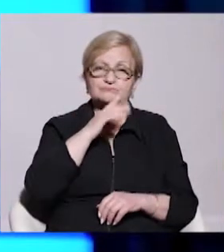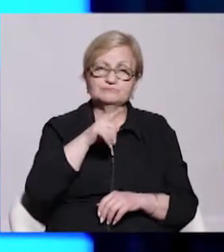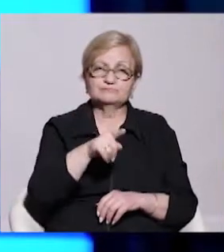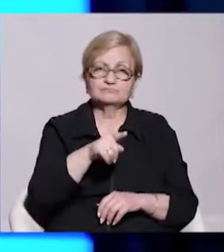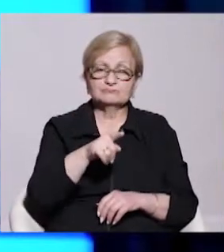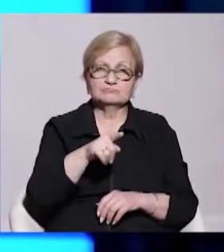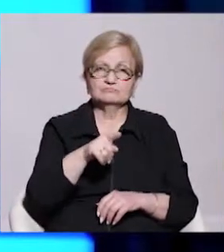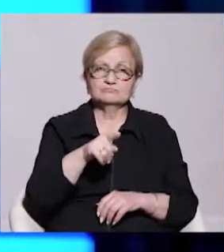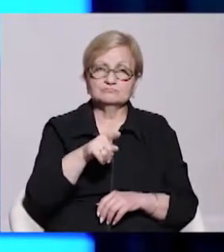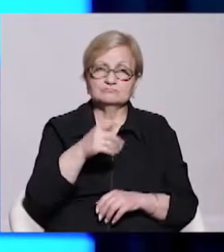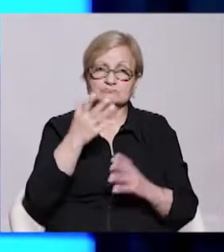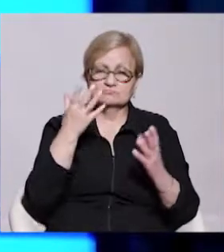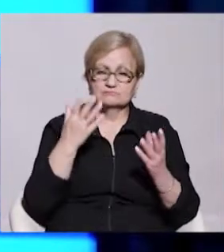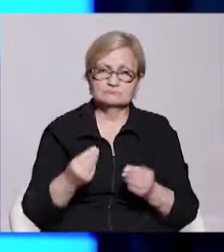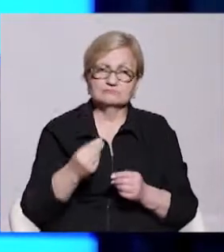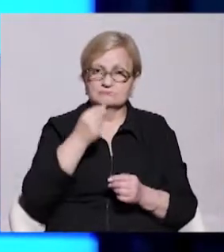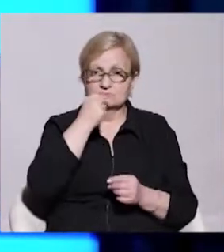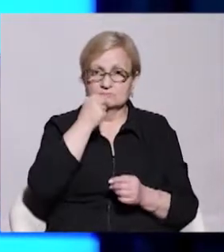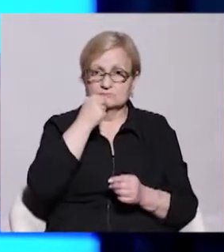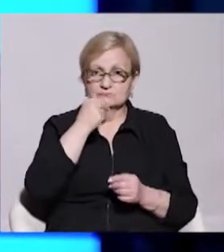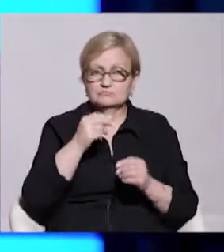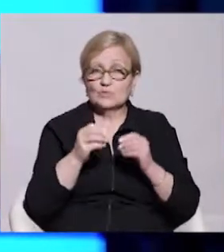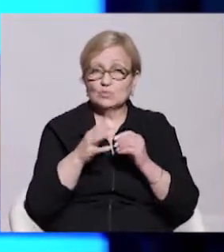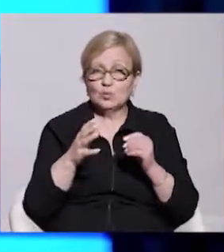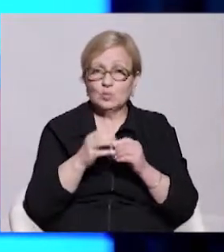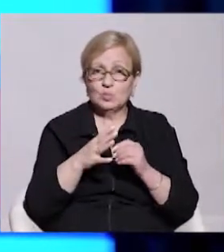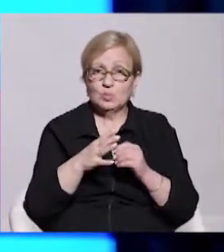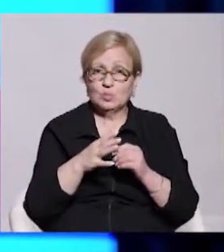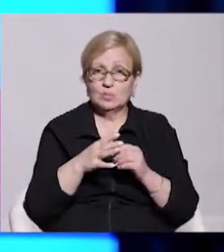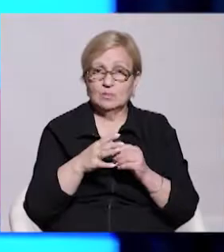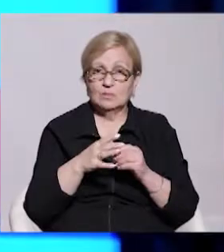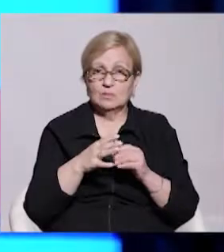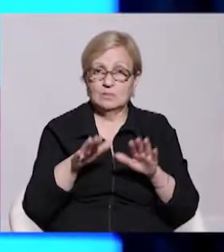დღეში ჭამს 15 კილოგრამ